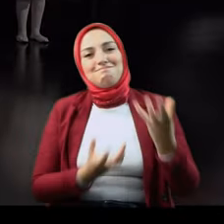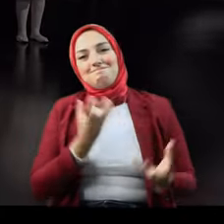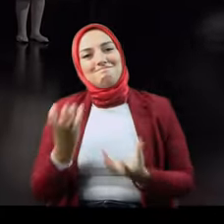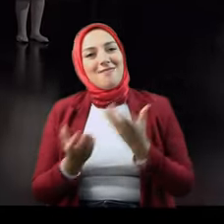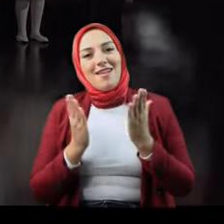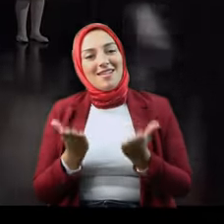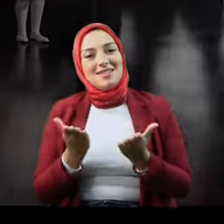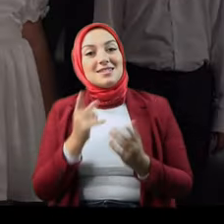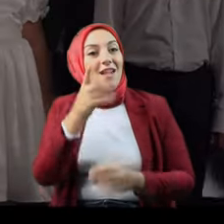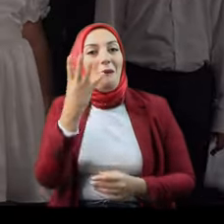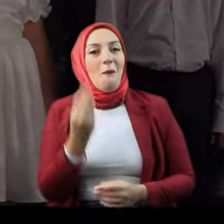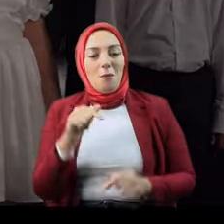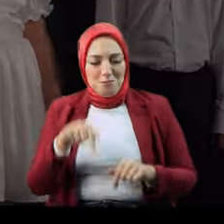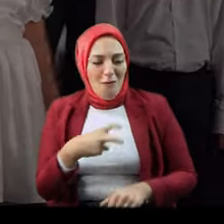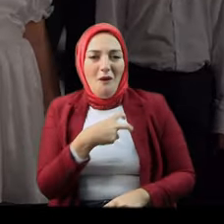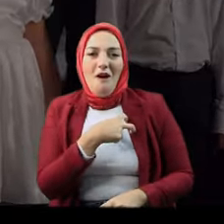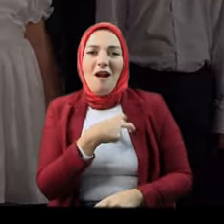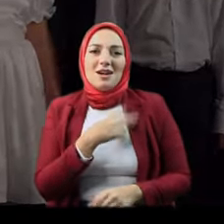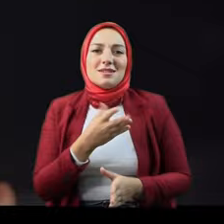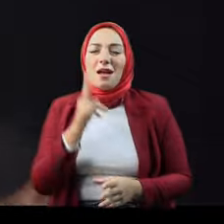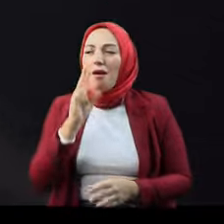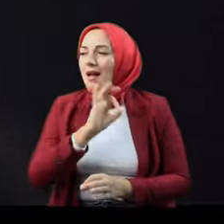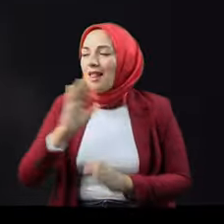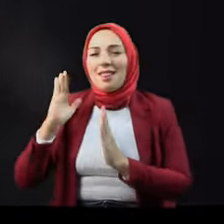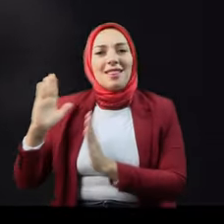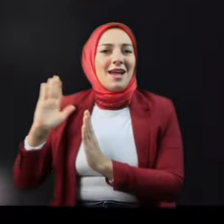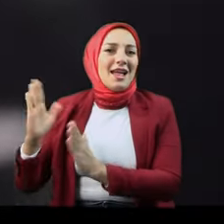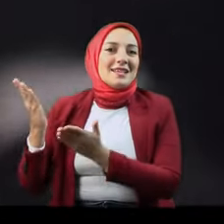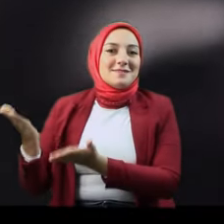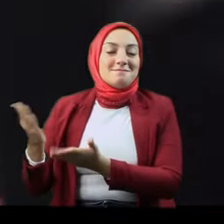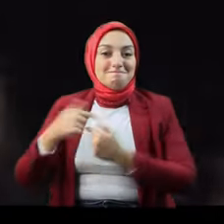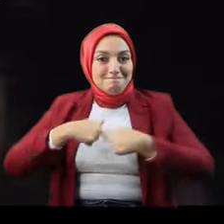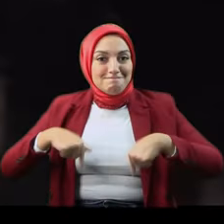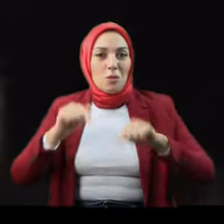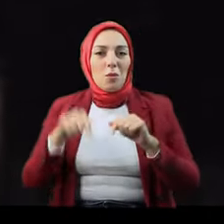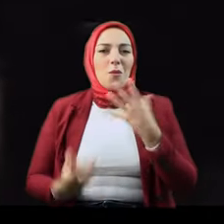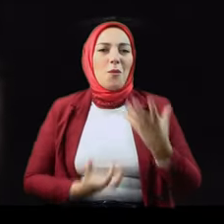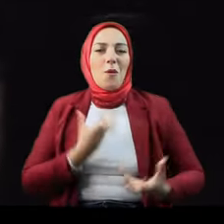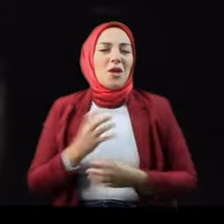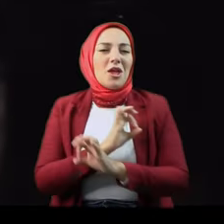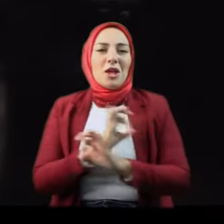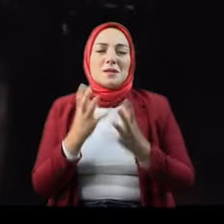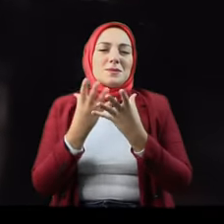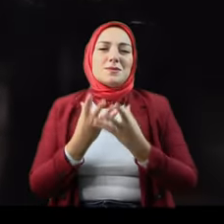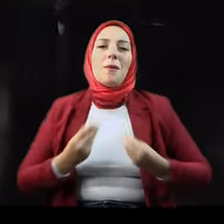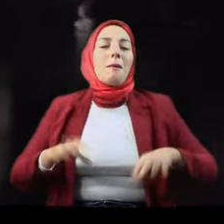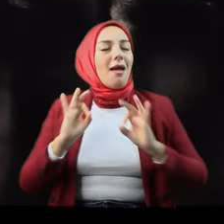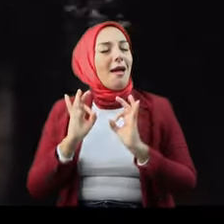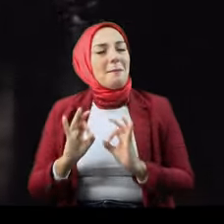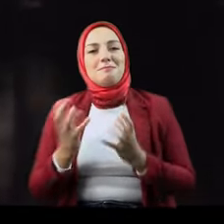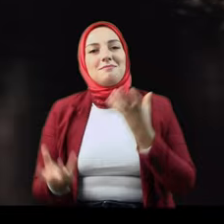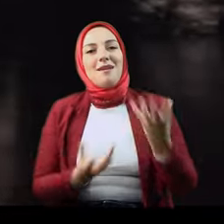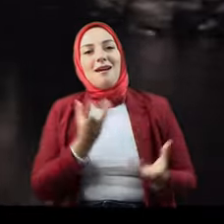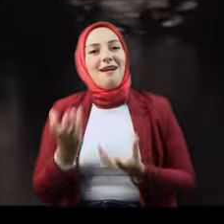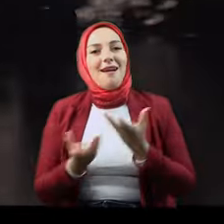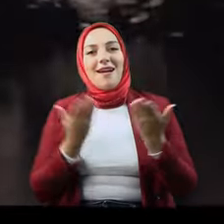Yar sana olan bu aşk ebediyete kadar Bizdeki bu yangın hiç Sönmez